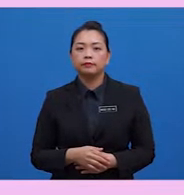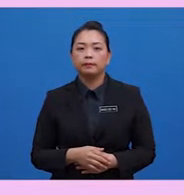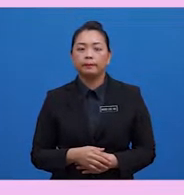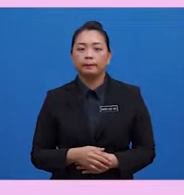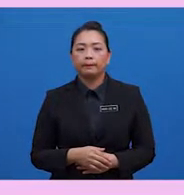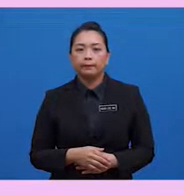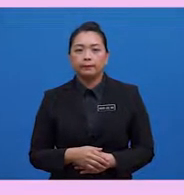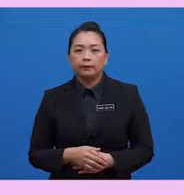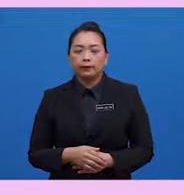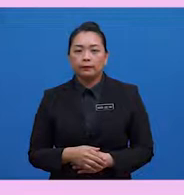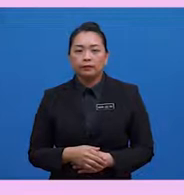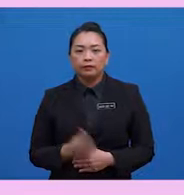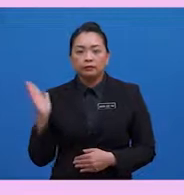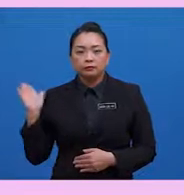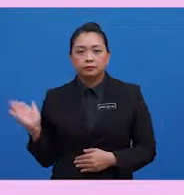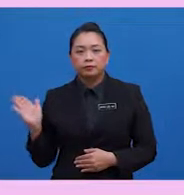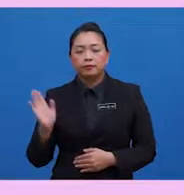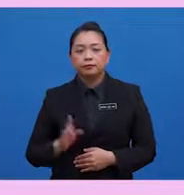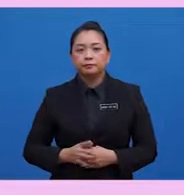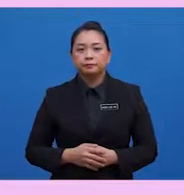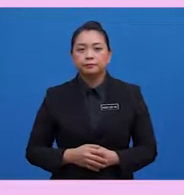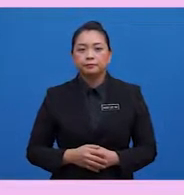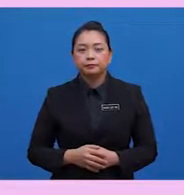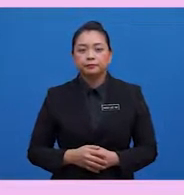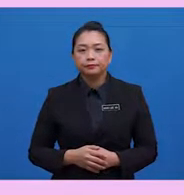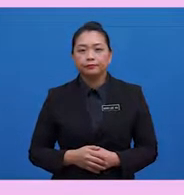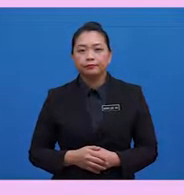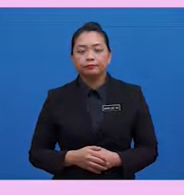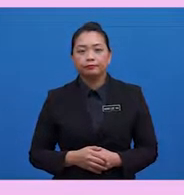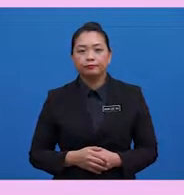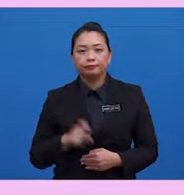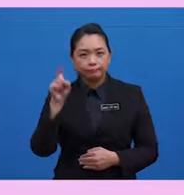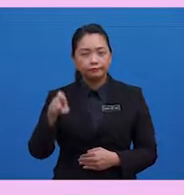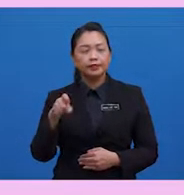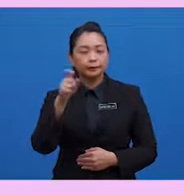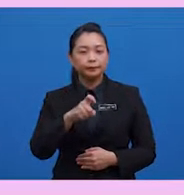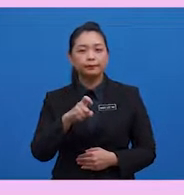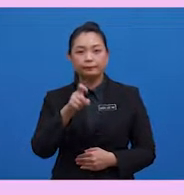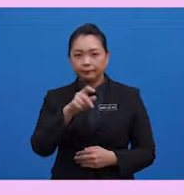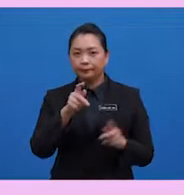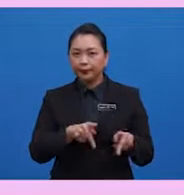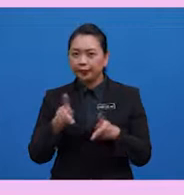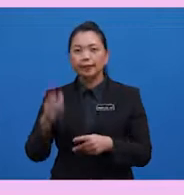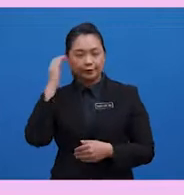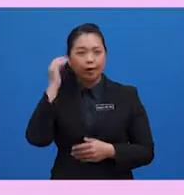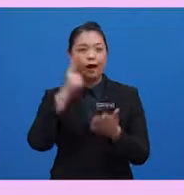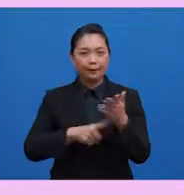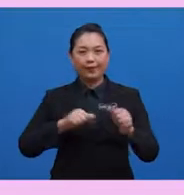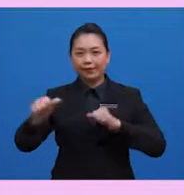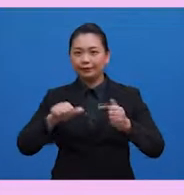Seterusnya, mari kita lihat gambar yang berikut. Tentunya pelajar tahu apakah aktiviti